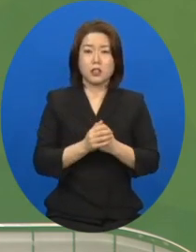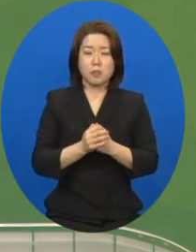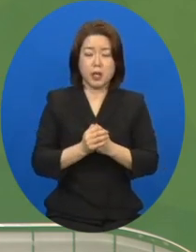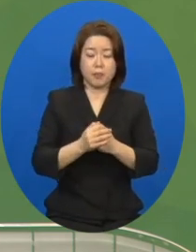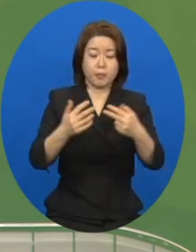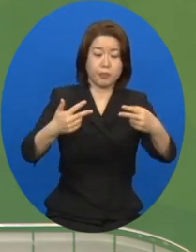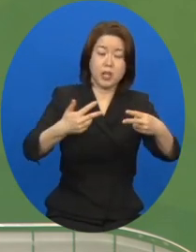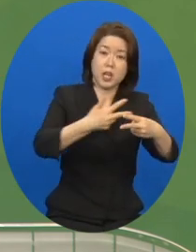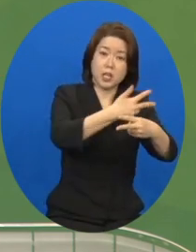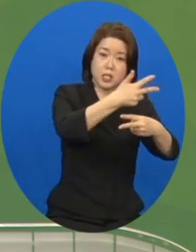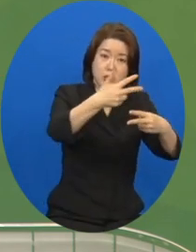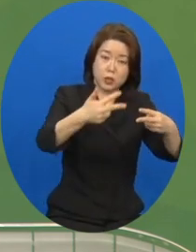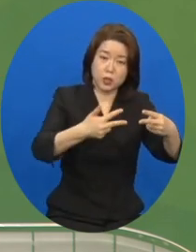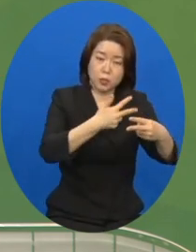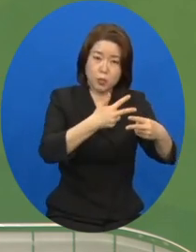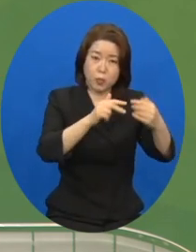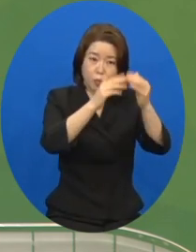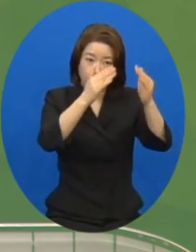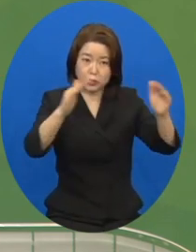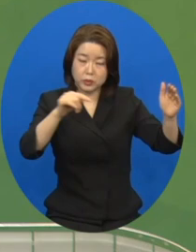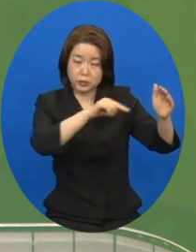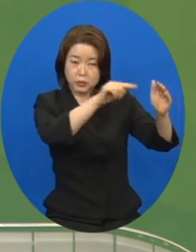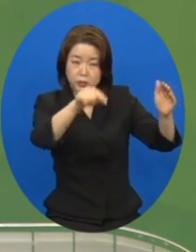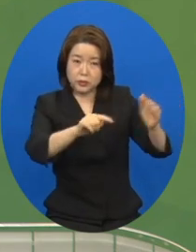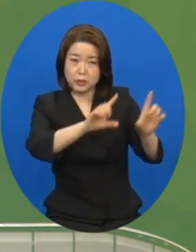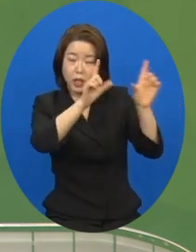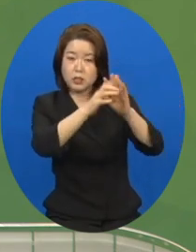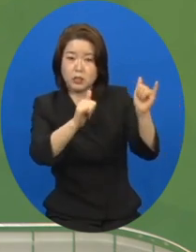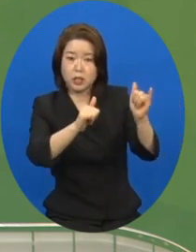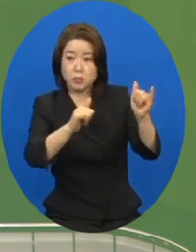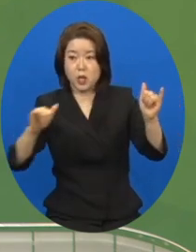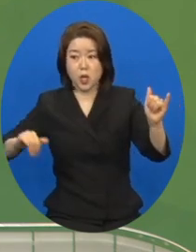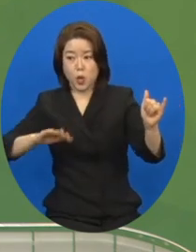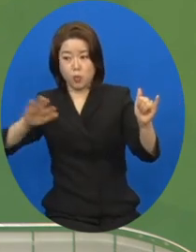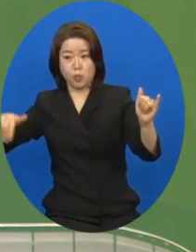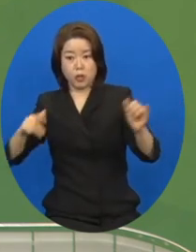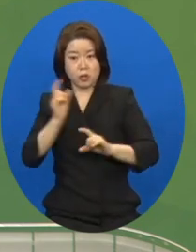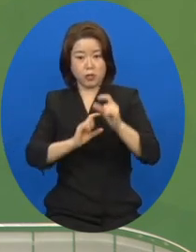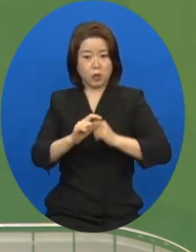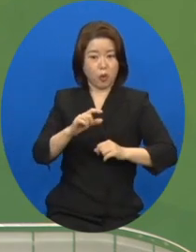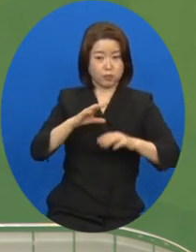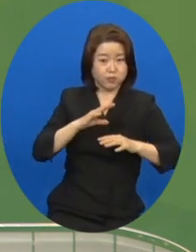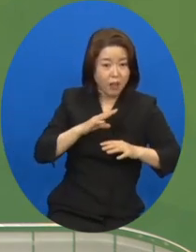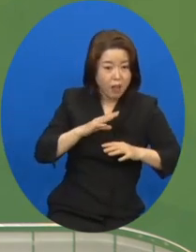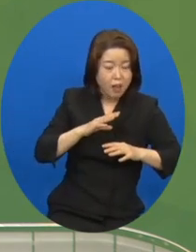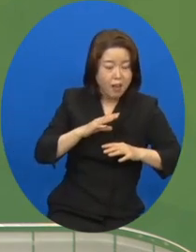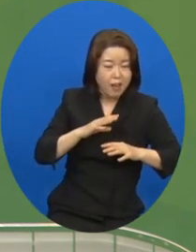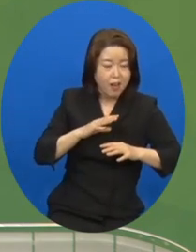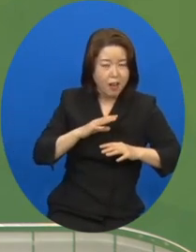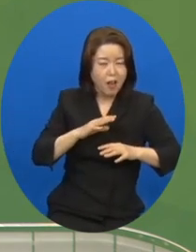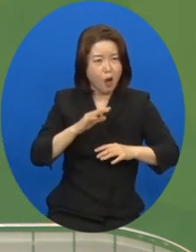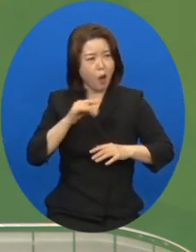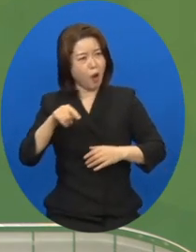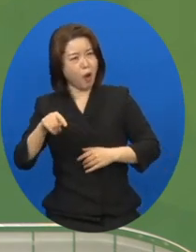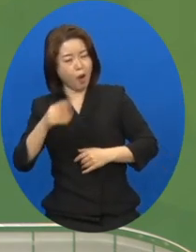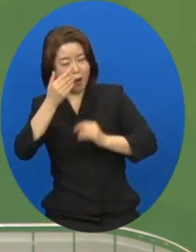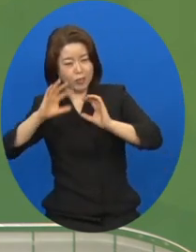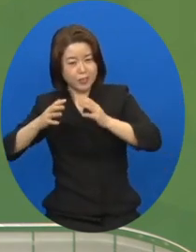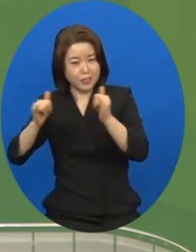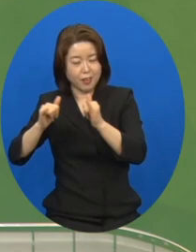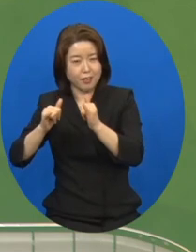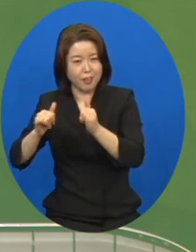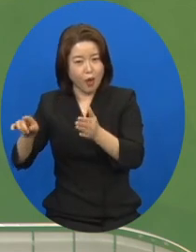여리고 성에 있는 사람들이 더 무서워하고 있다는 거예요. 그때 이스라엘 백성들의 믿음이 확